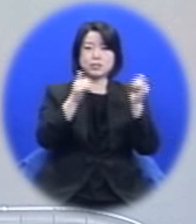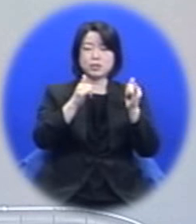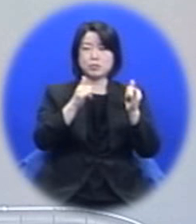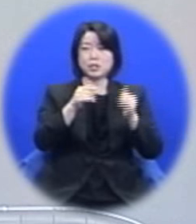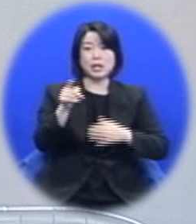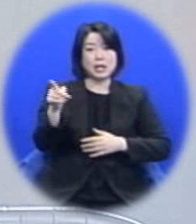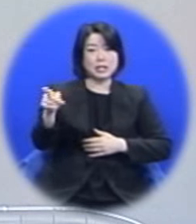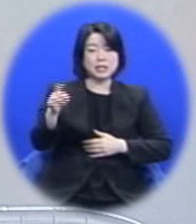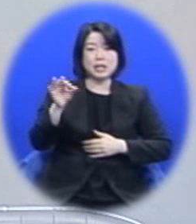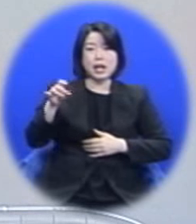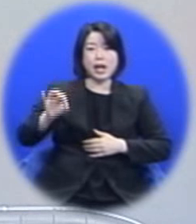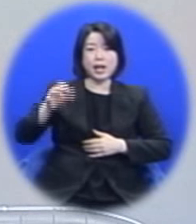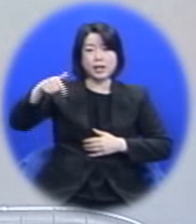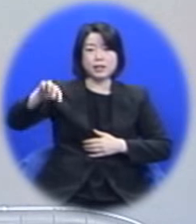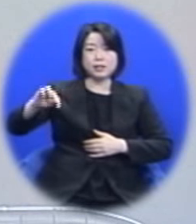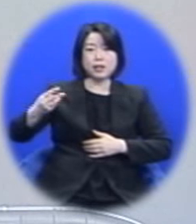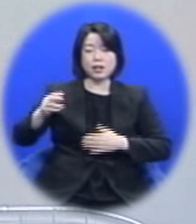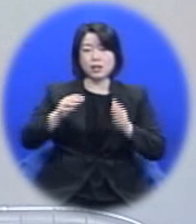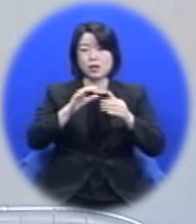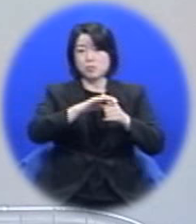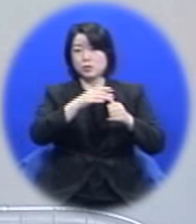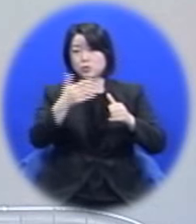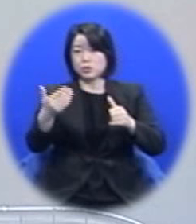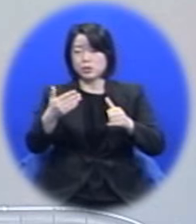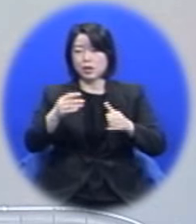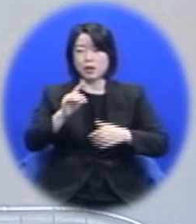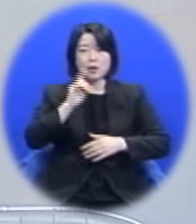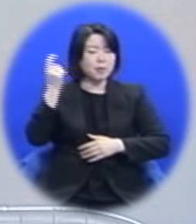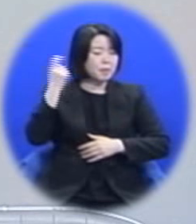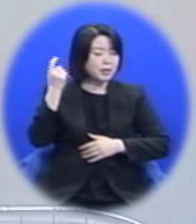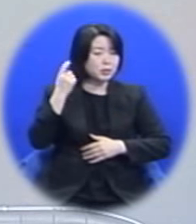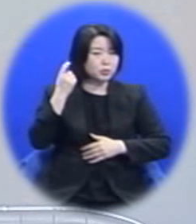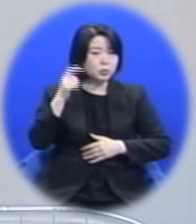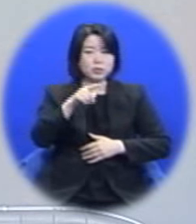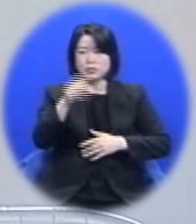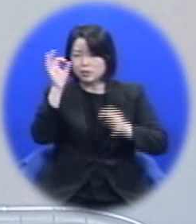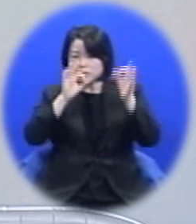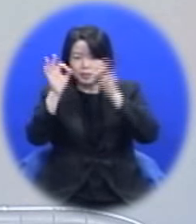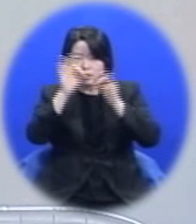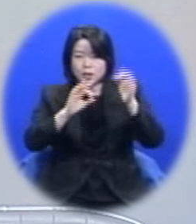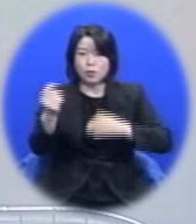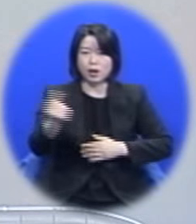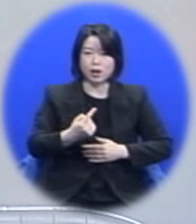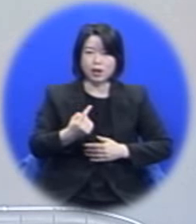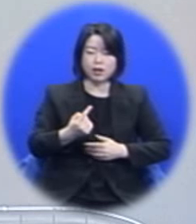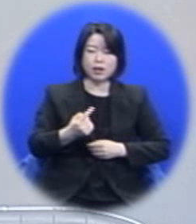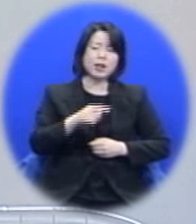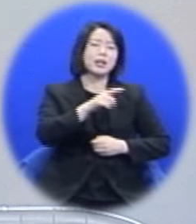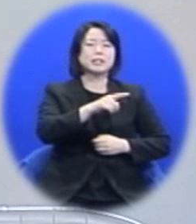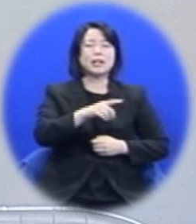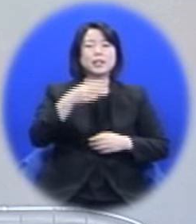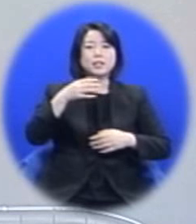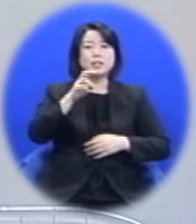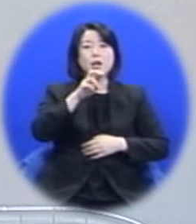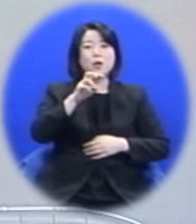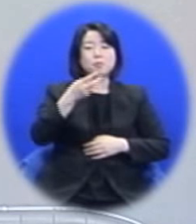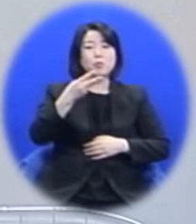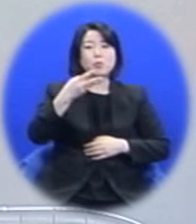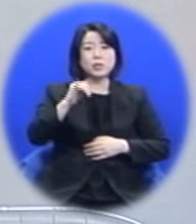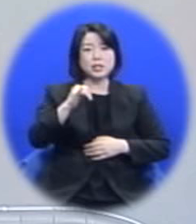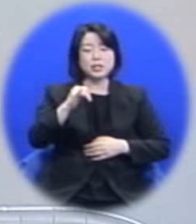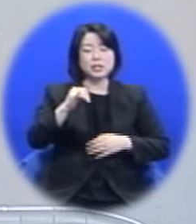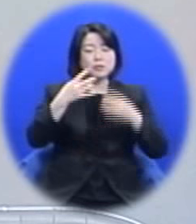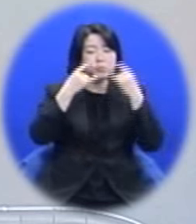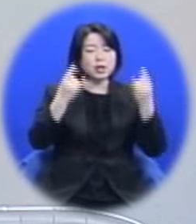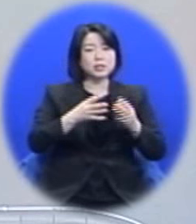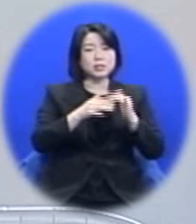와요. 이 몰이의 온 가족이 이 엥겔 장군에 의해서 죽임을 당했거든요. 30년